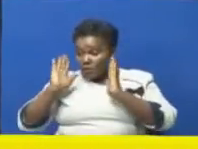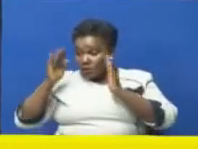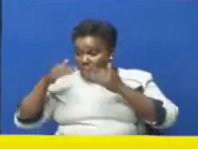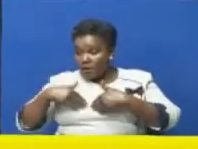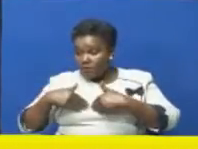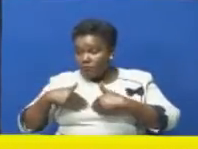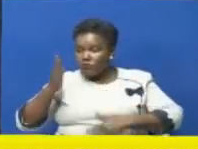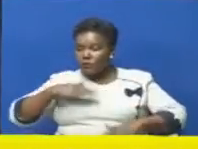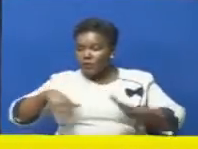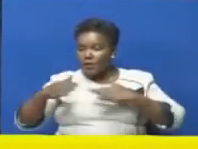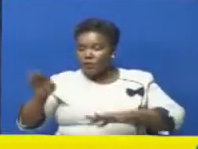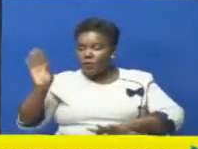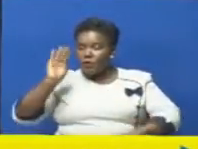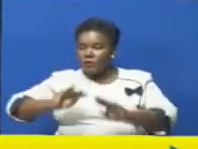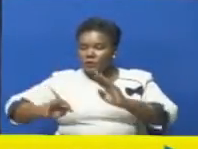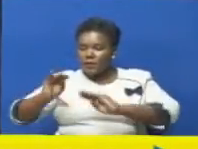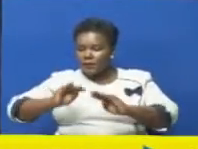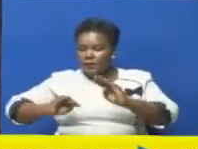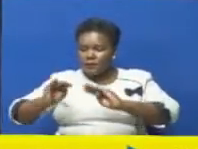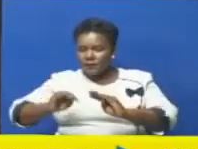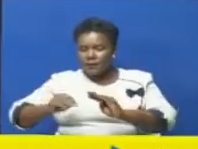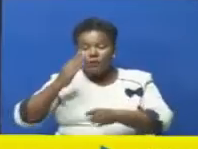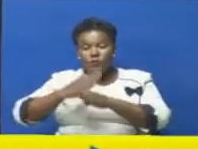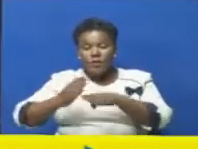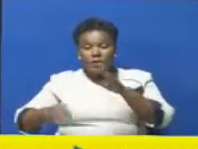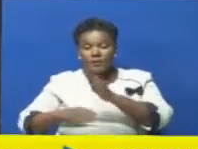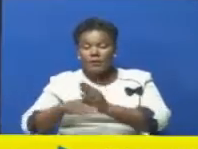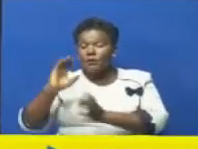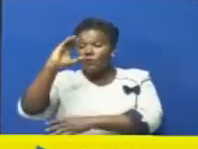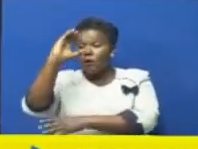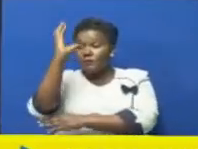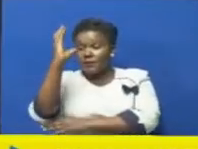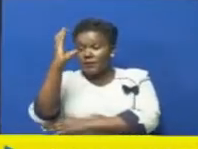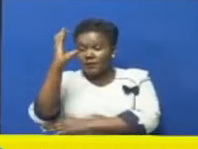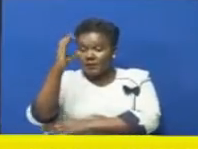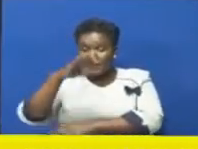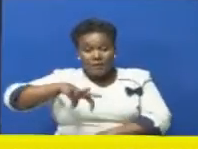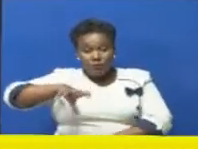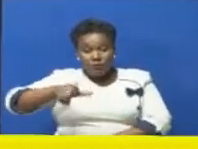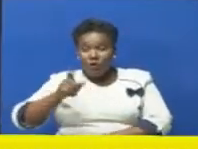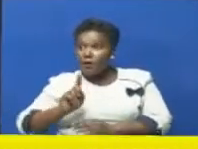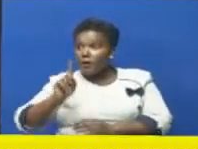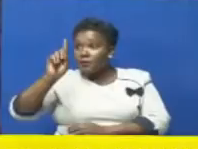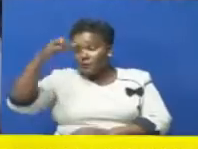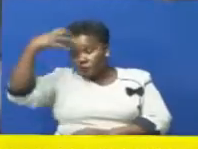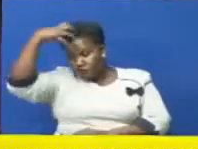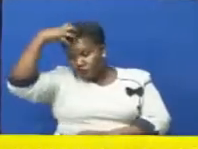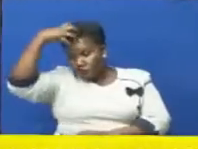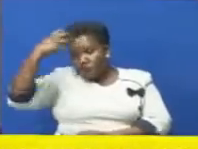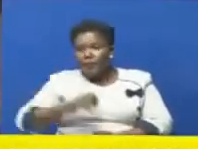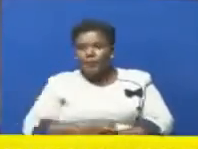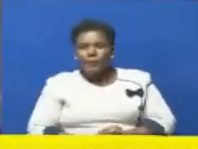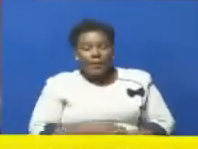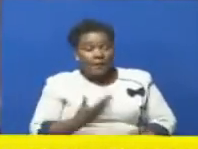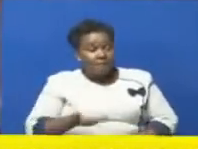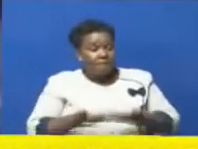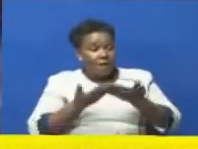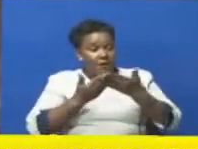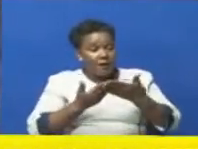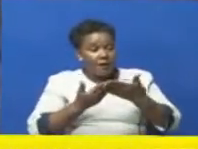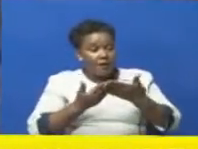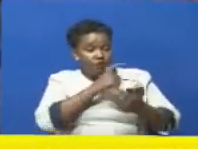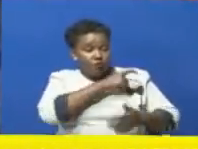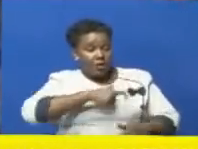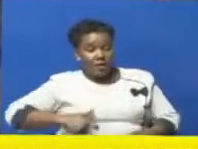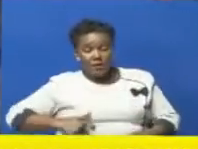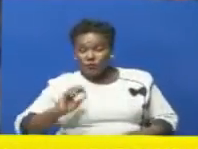kuchangia ujenzi wa msikiti wa Ijtimai uliopo mkoa wa Kaskazini Unguja. Makamu wa pili wa rais wa